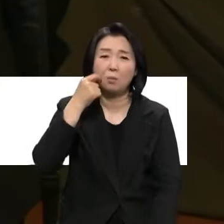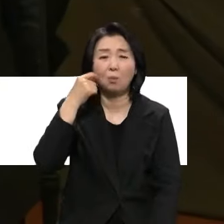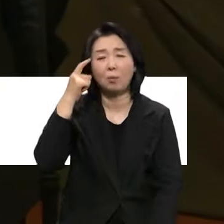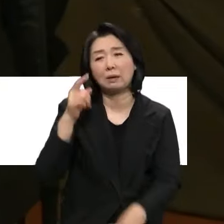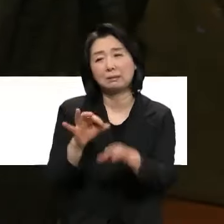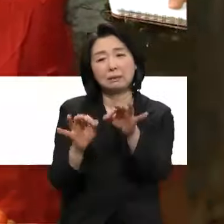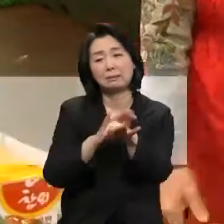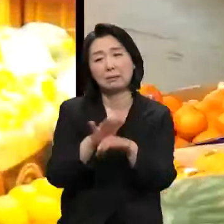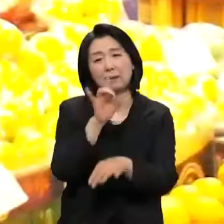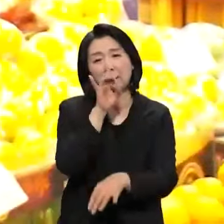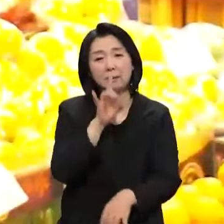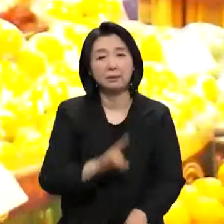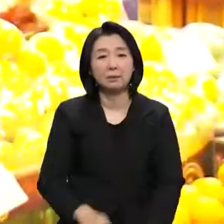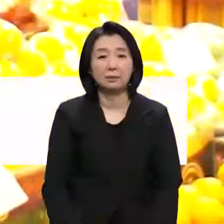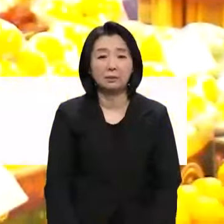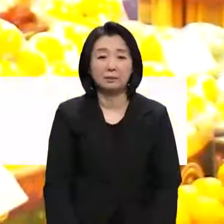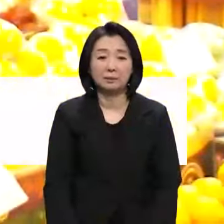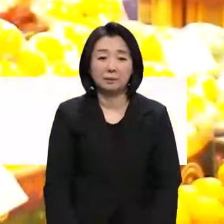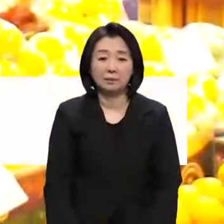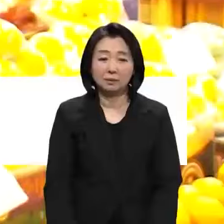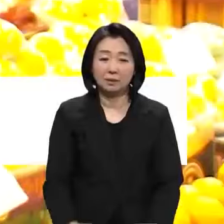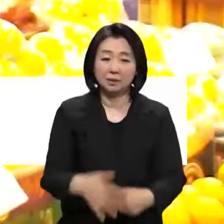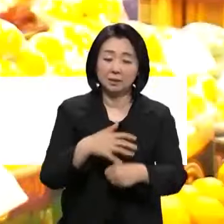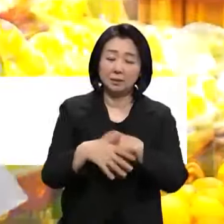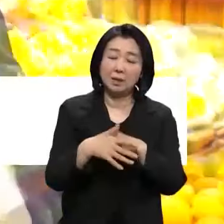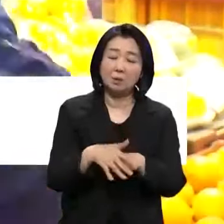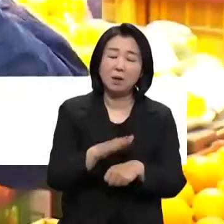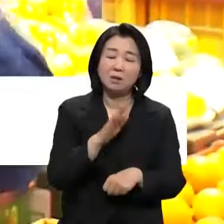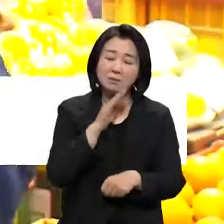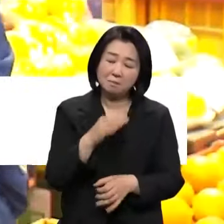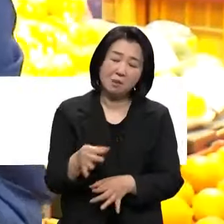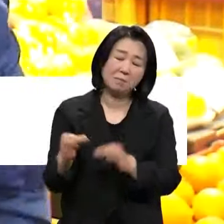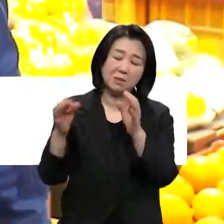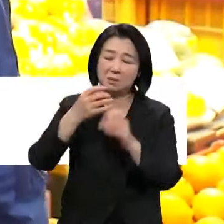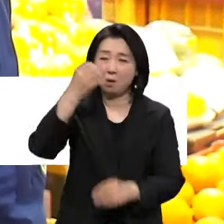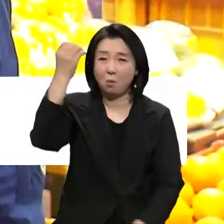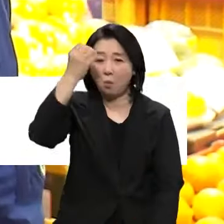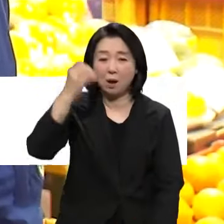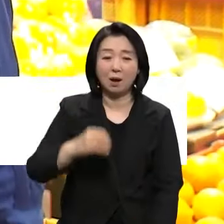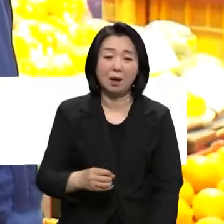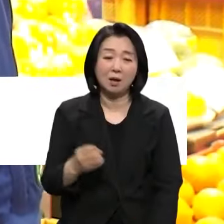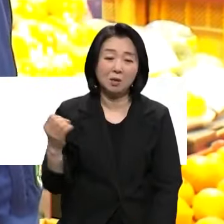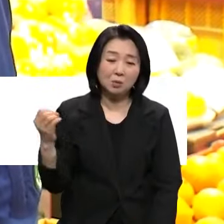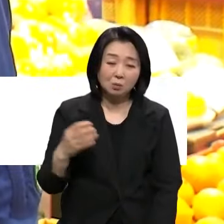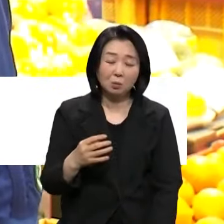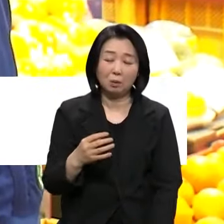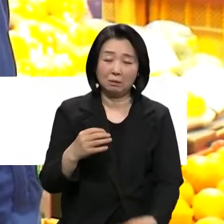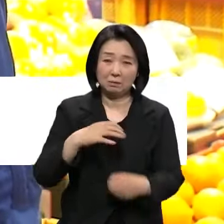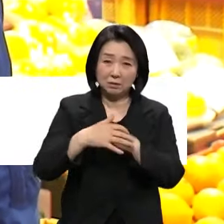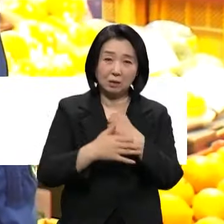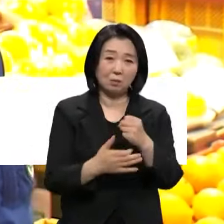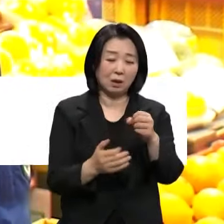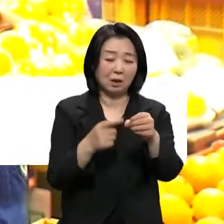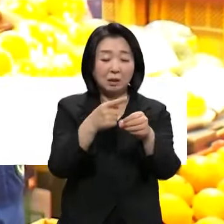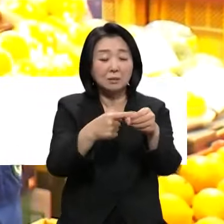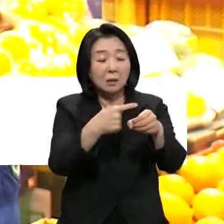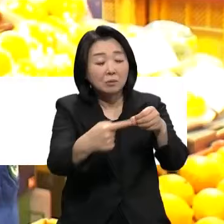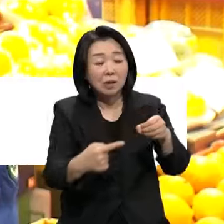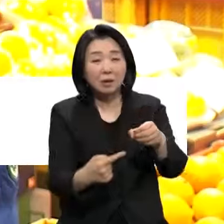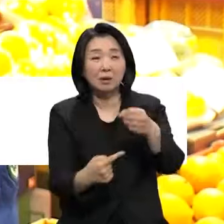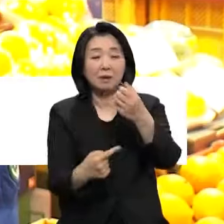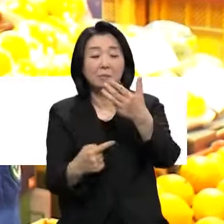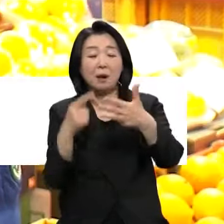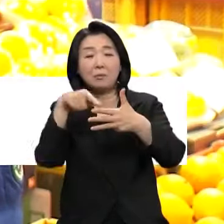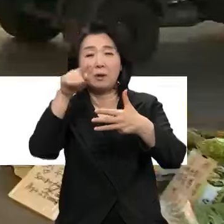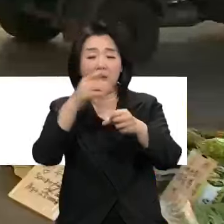안 되니까. 아, 사과값이 아주 특별히 많이 오른 것 같아. 다음은 한 객을 4분의 1씩, 1쪽씩 또는 8분의 1쪽씩